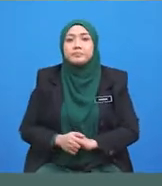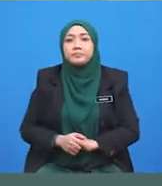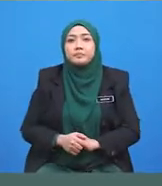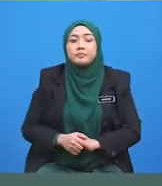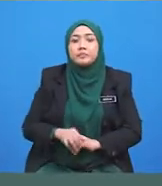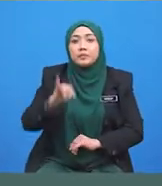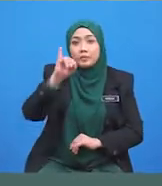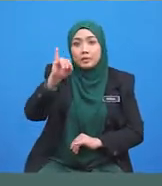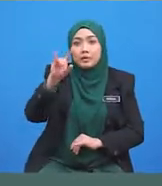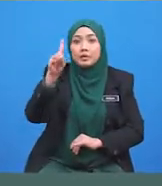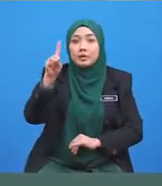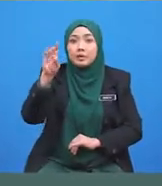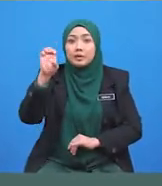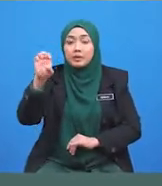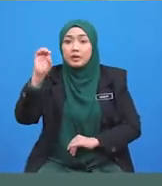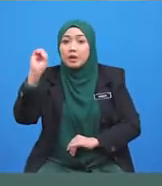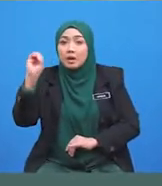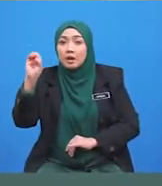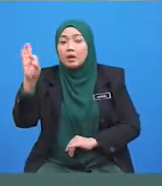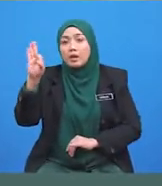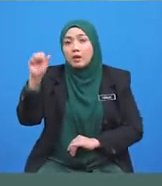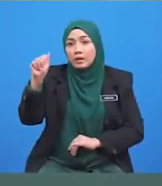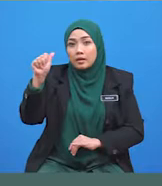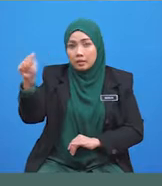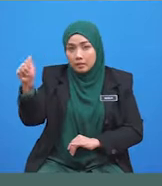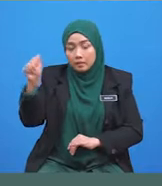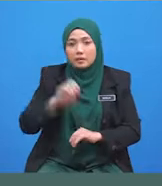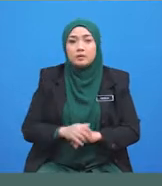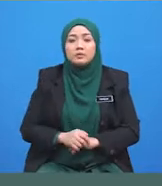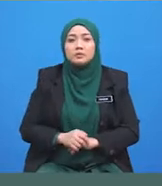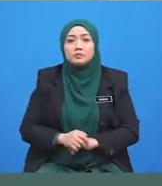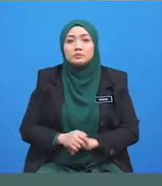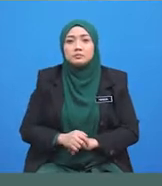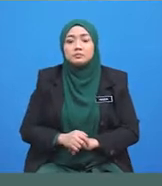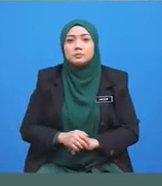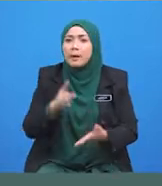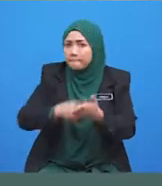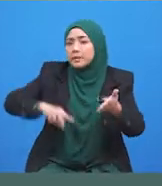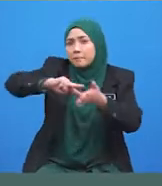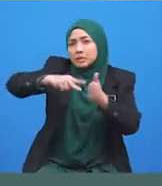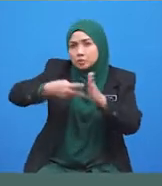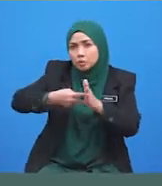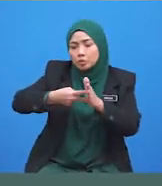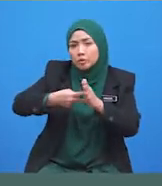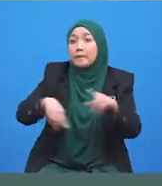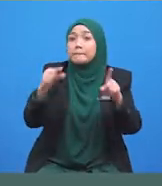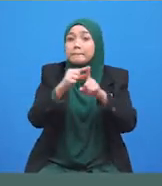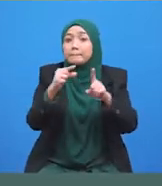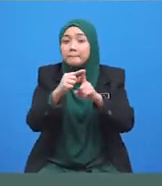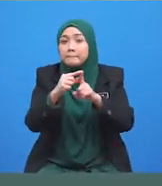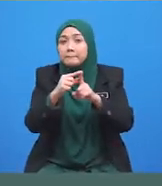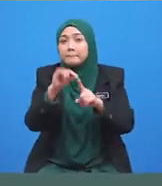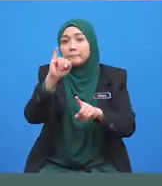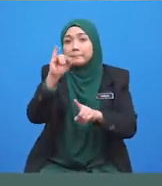tahu, apa itu Ideofact? Bagus, tepat sekali. Mesti murid-murid sudah membuat ulang kaji